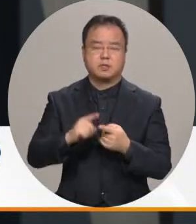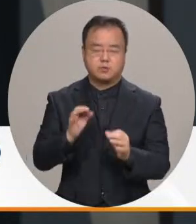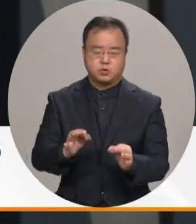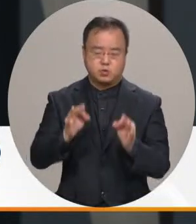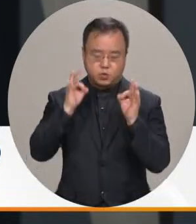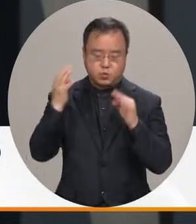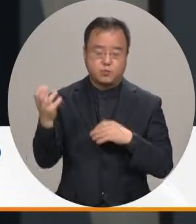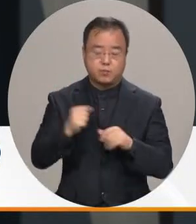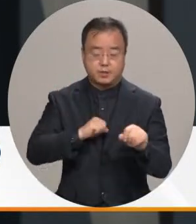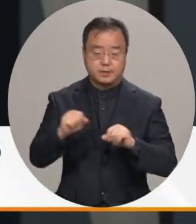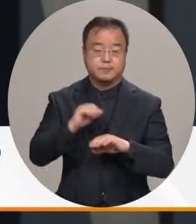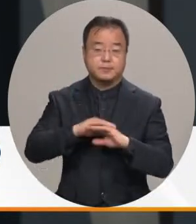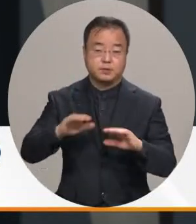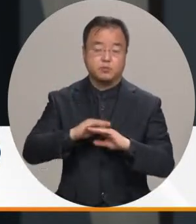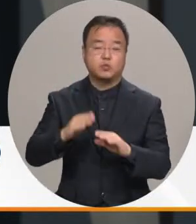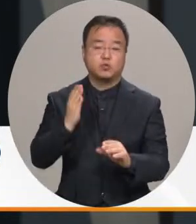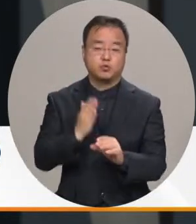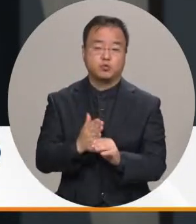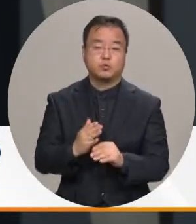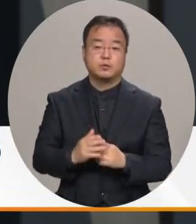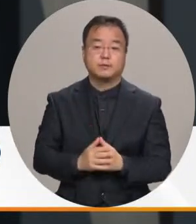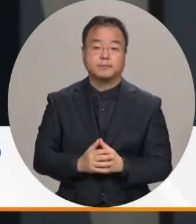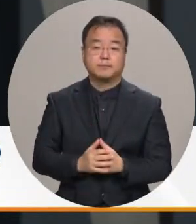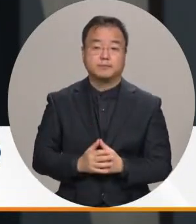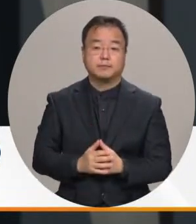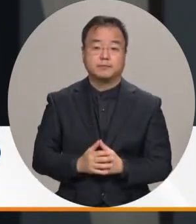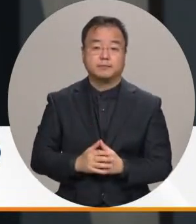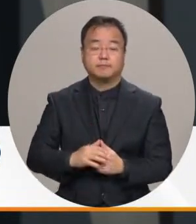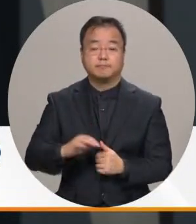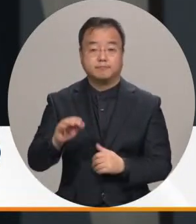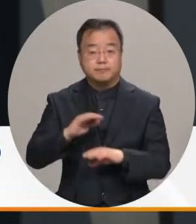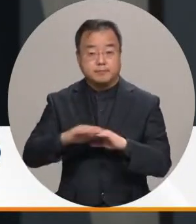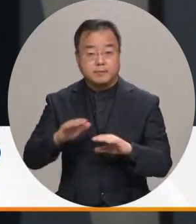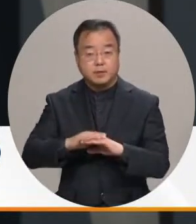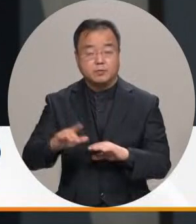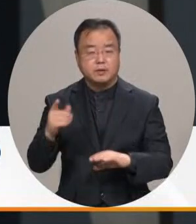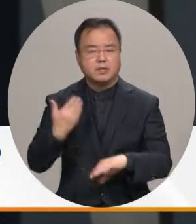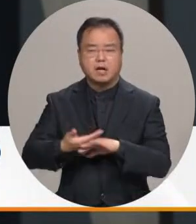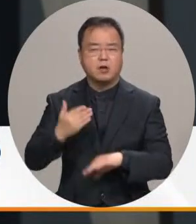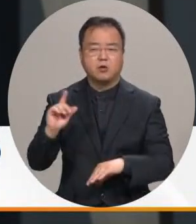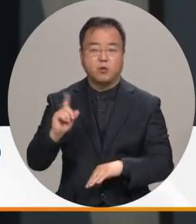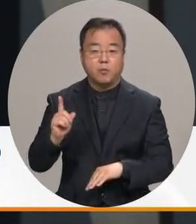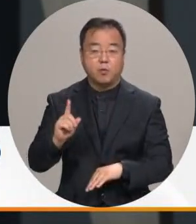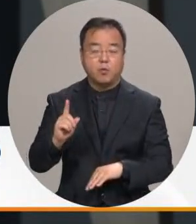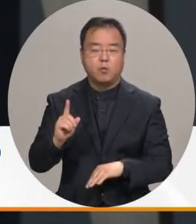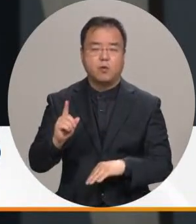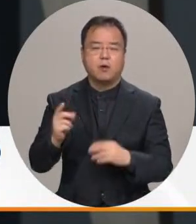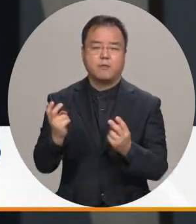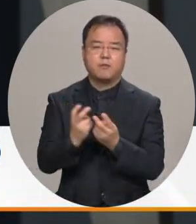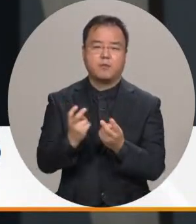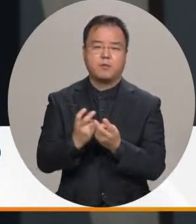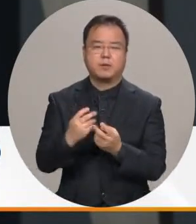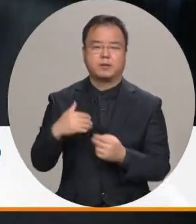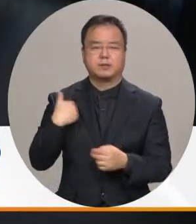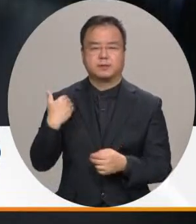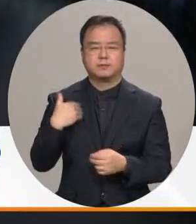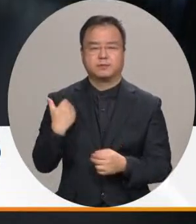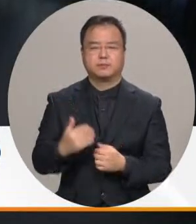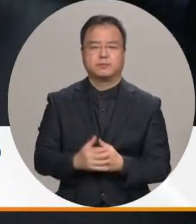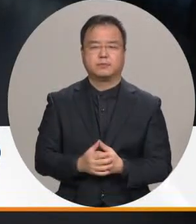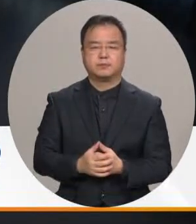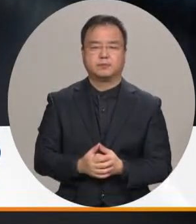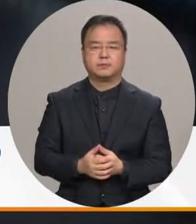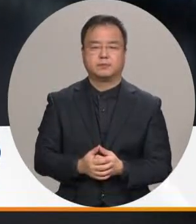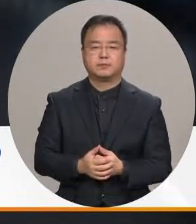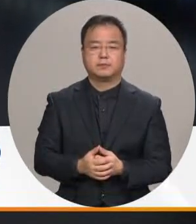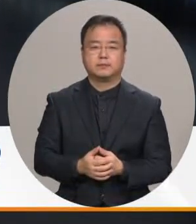대응하고 있다고 저는 생각합니다. 그래서 어떻게 대응이 다른가의 그 비결은 저도 아직은 잘